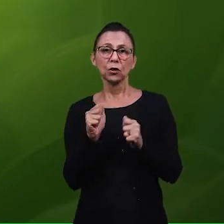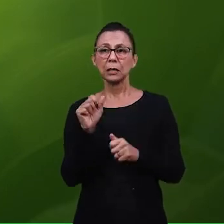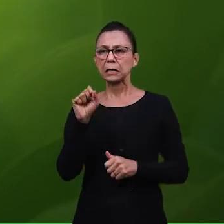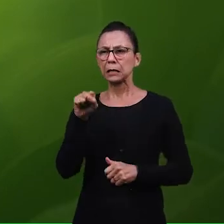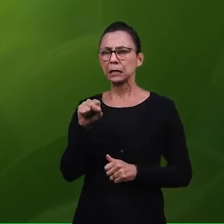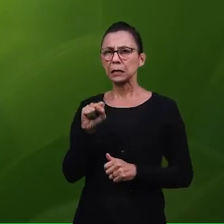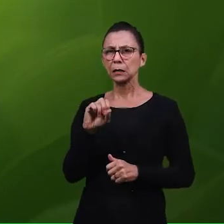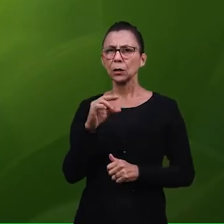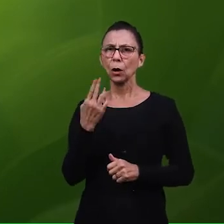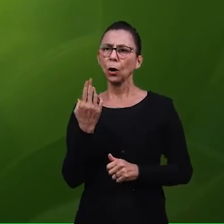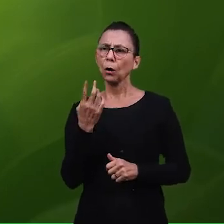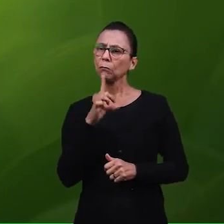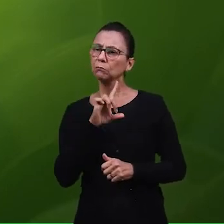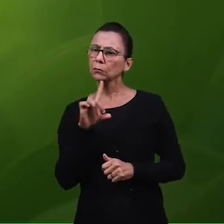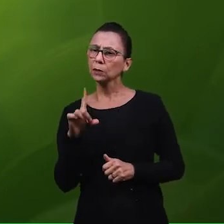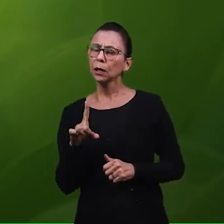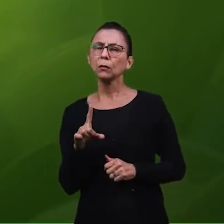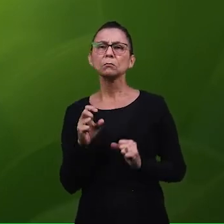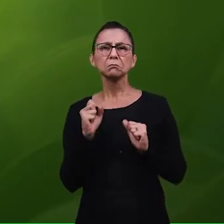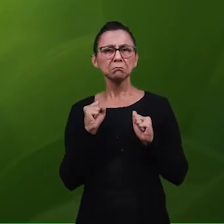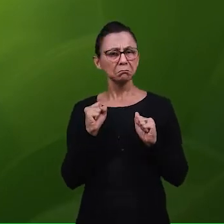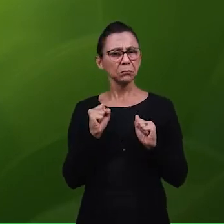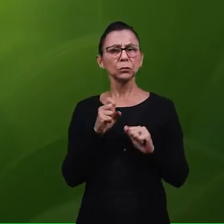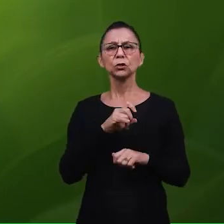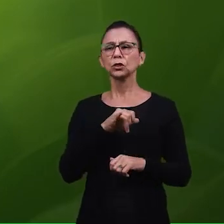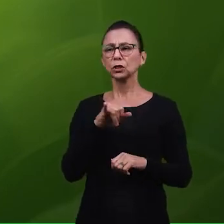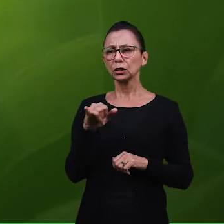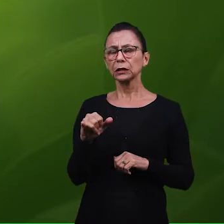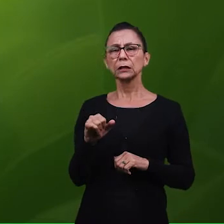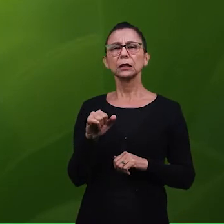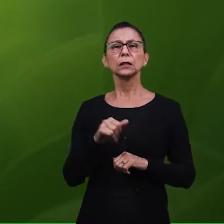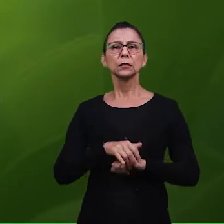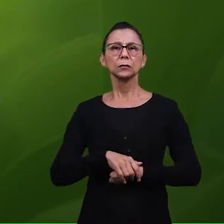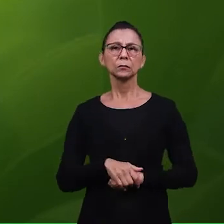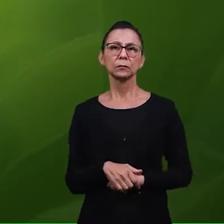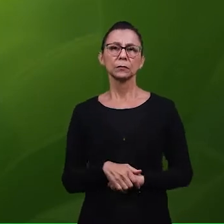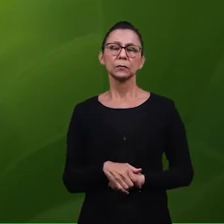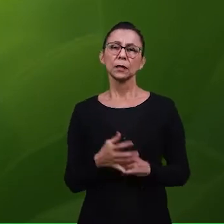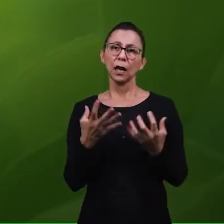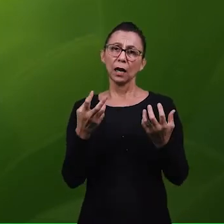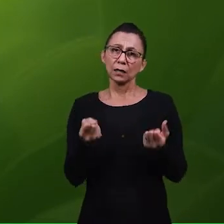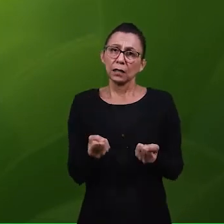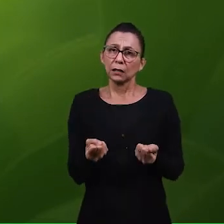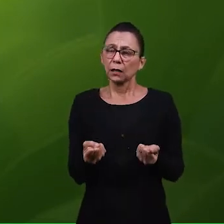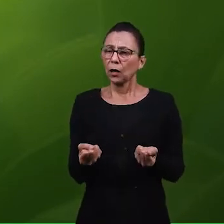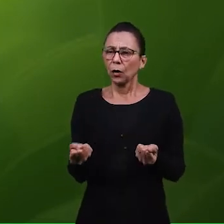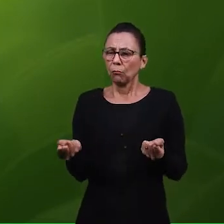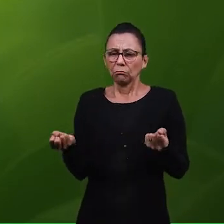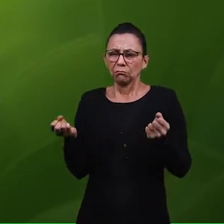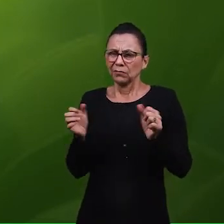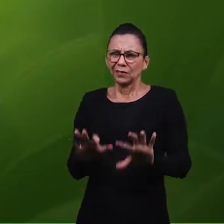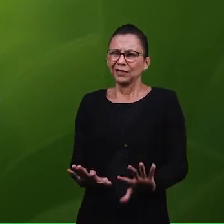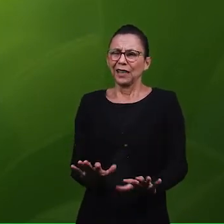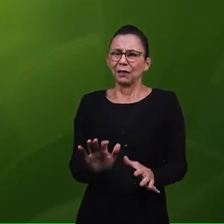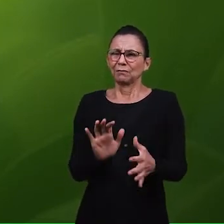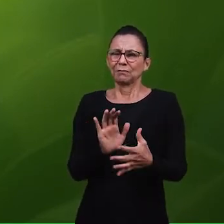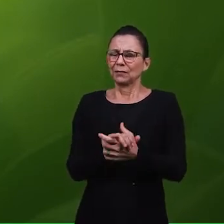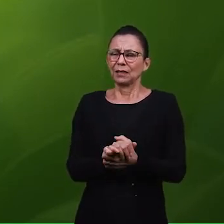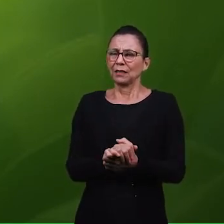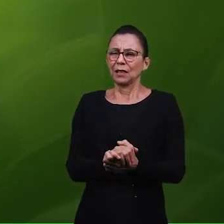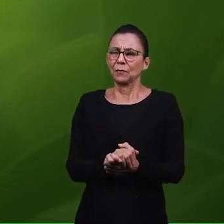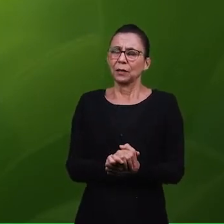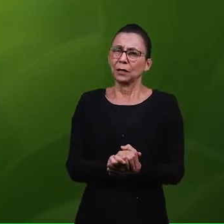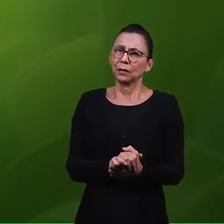payé. Il est intéressant que la fiancée, elle avait aussi le libre arbitre de dire oui ou